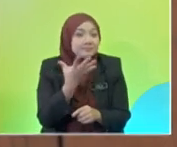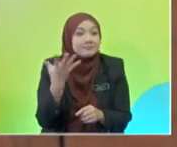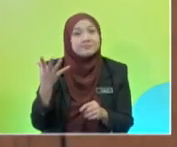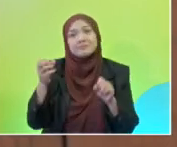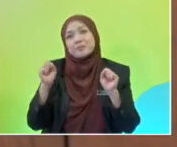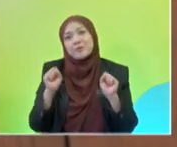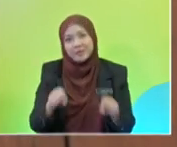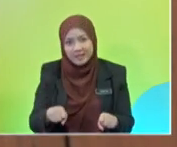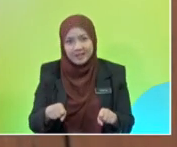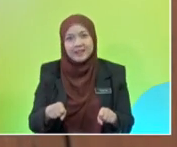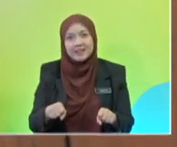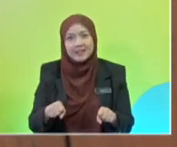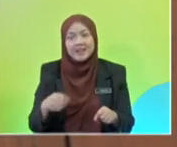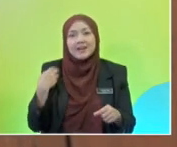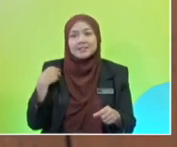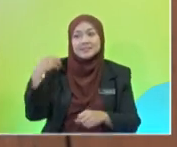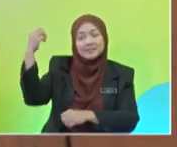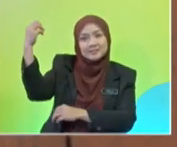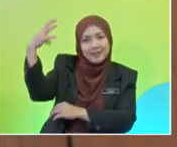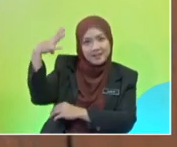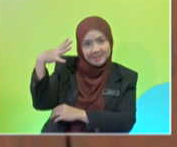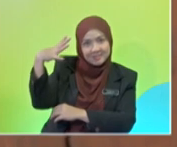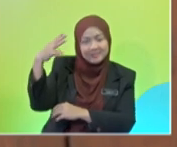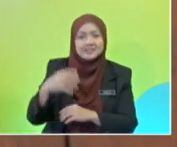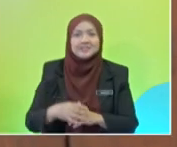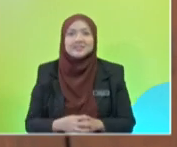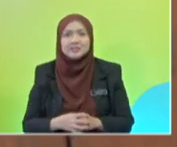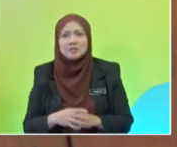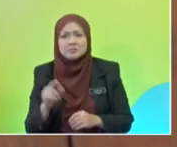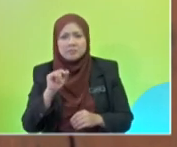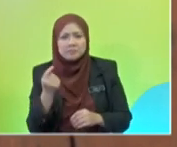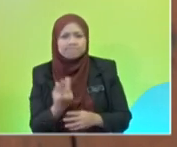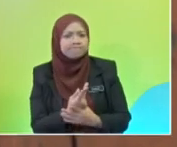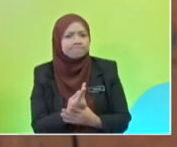dan akhir sekali apa tuh yang ini adalah wanita